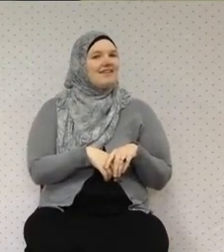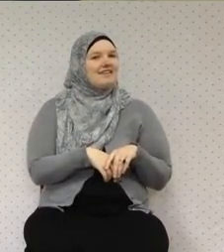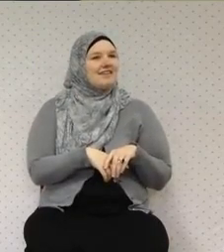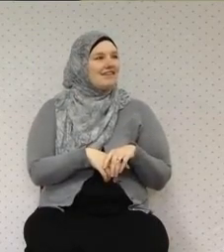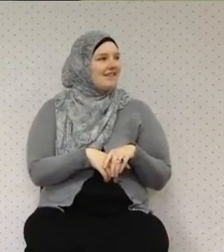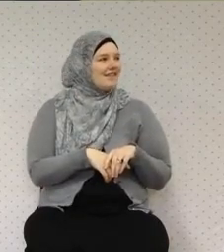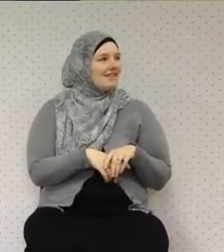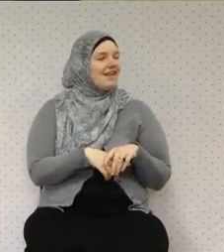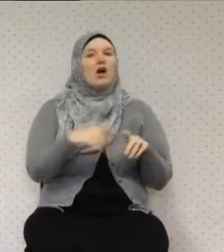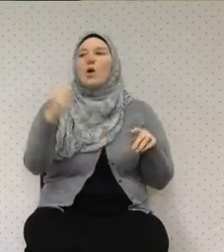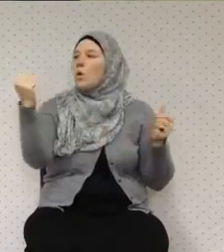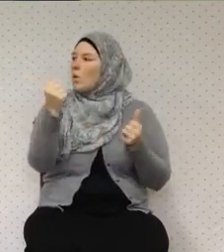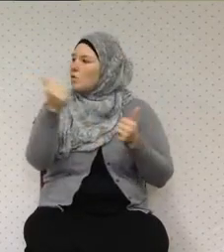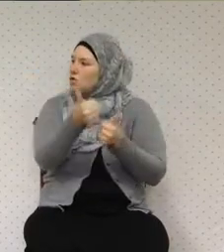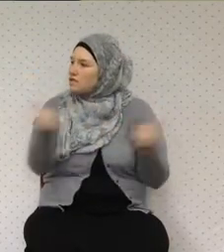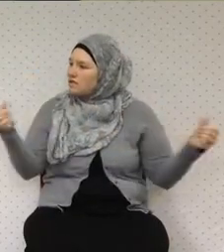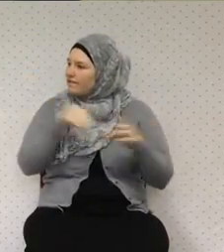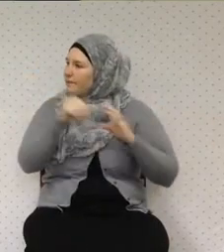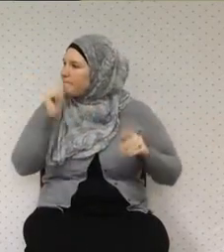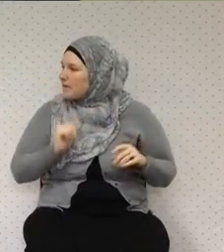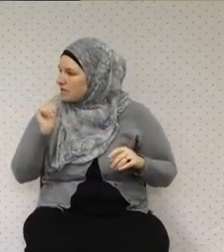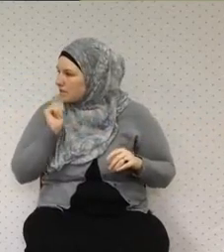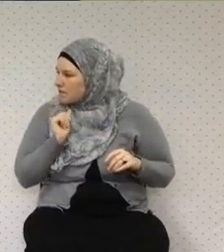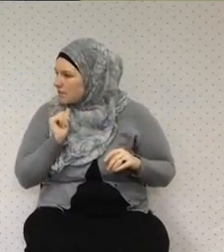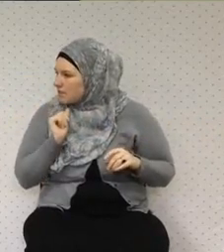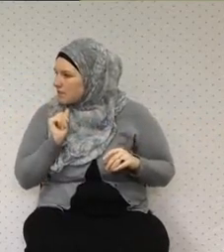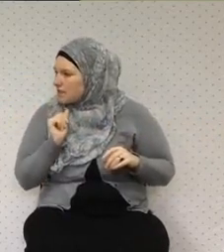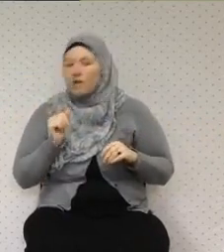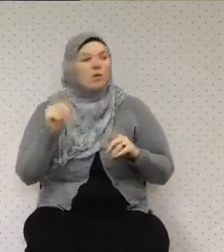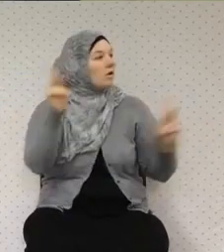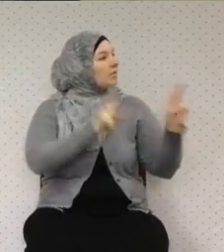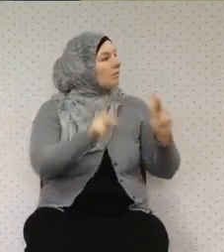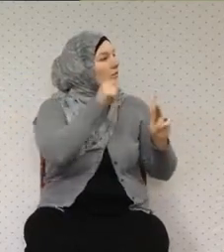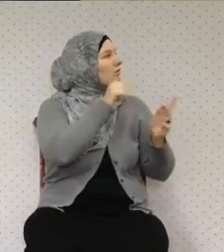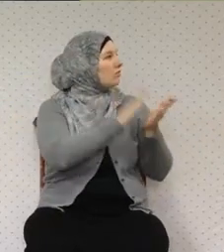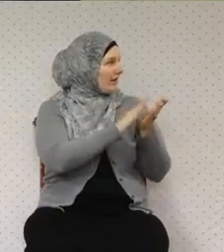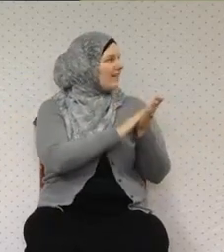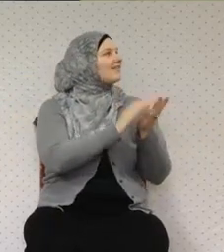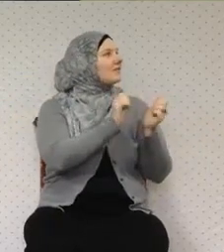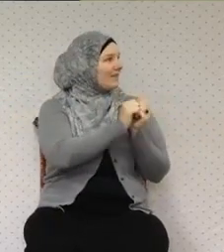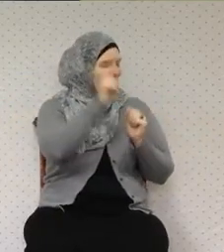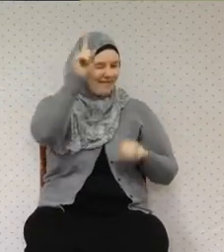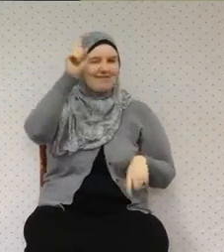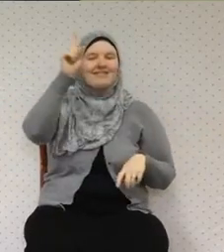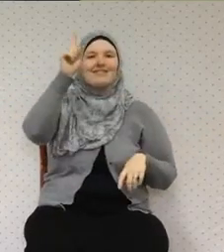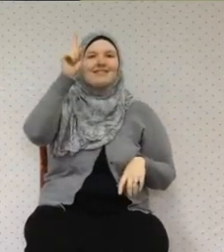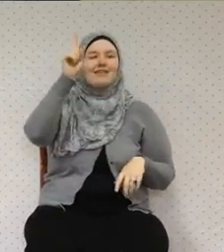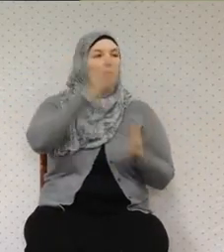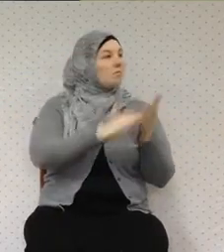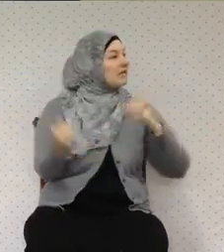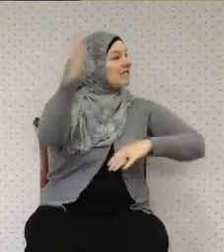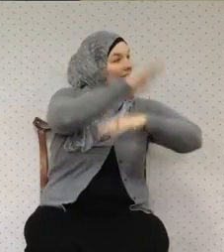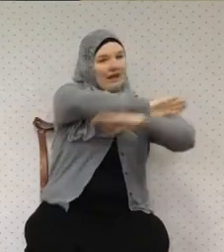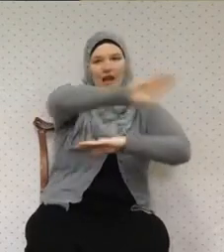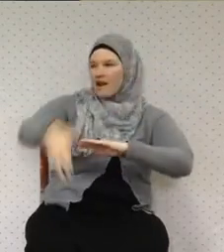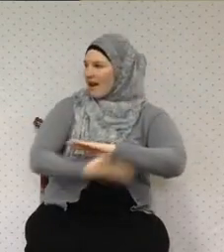رَبَّهُمْ, and hold yourself in patience with those who would praise and pray to Allah by day